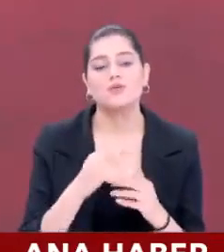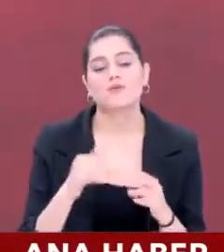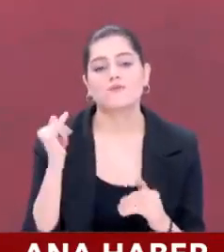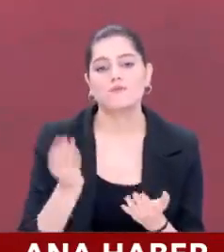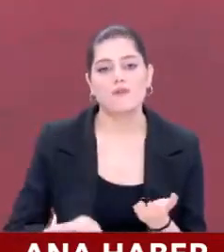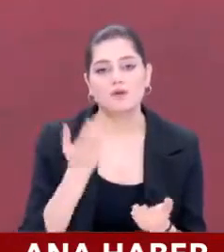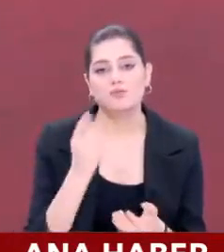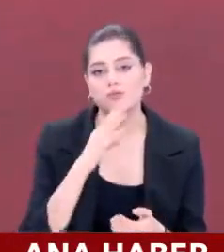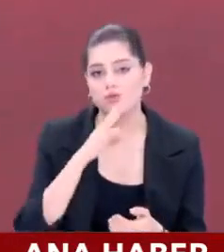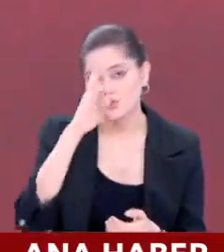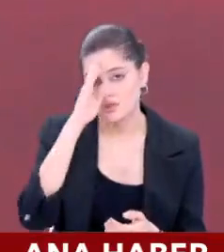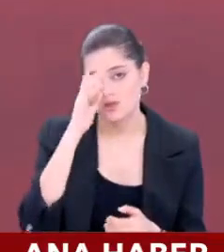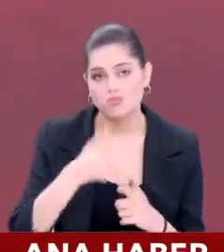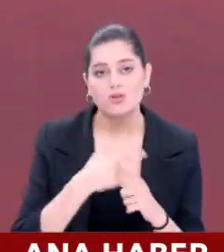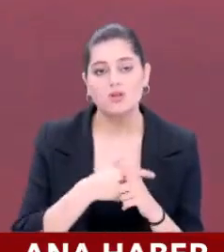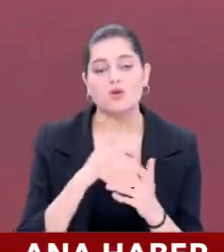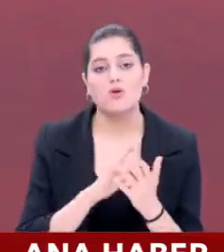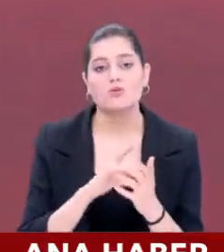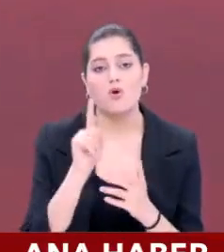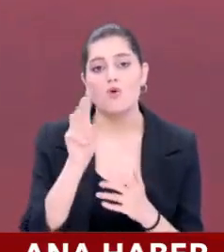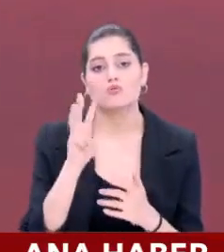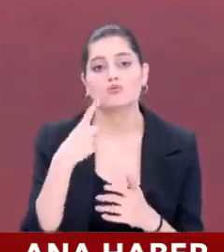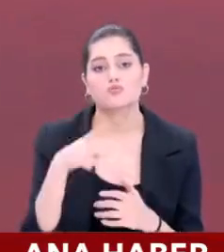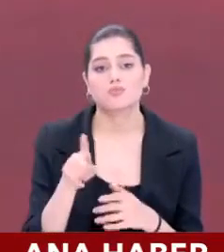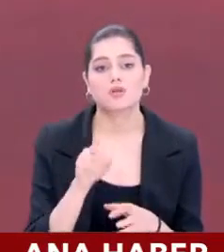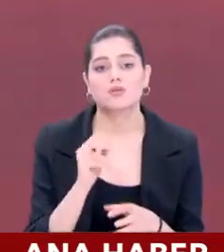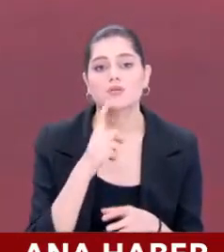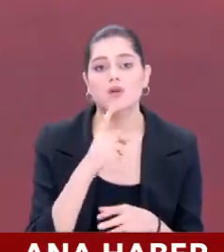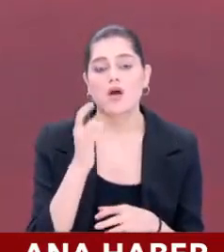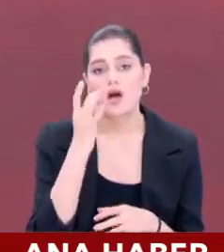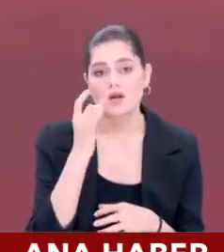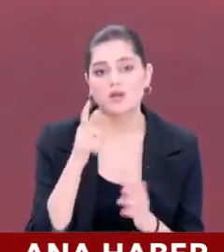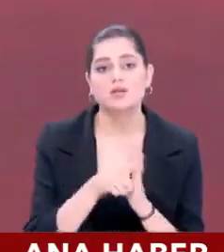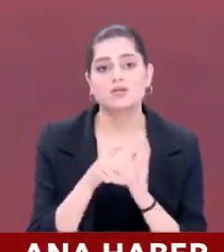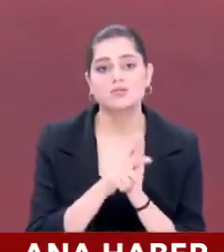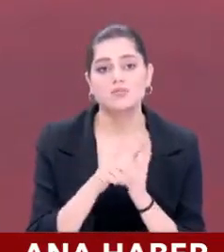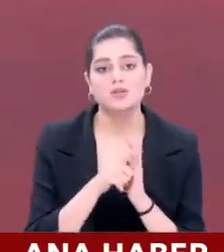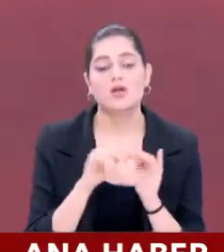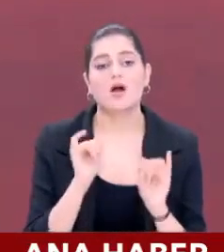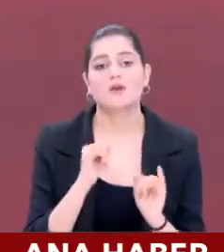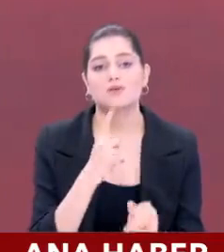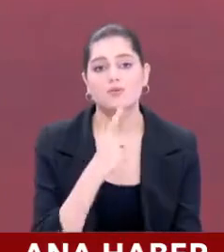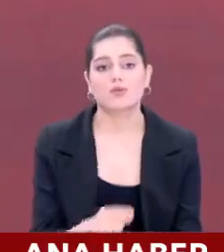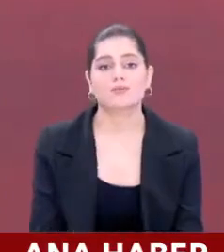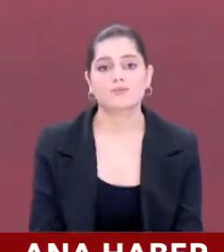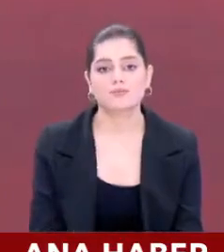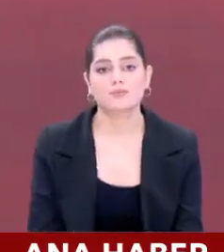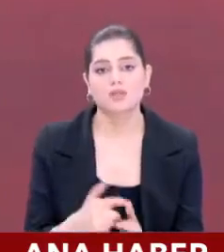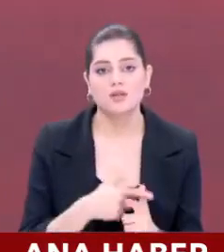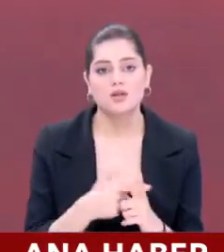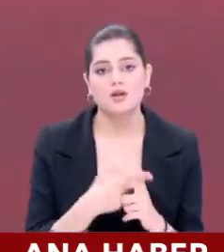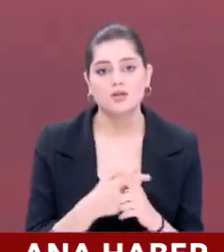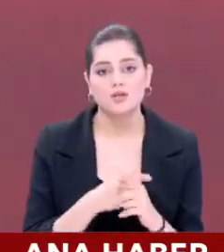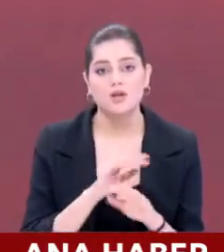da derinleşiyor İstanbul'da kira ortalaması 13.000 TL Ankara İzmir'de de durum farksız değil iki kiracılar